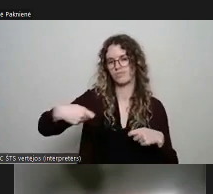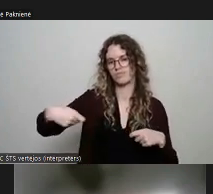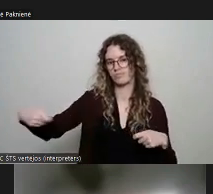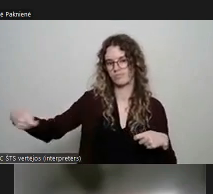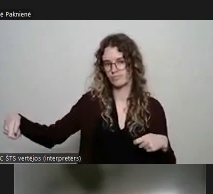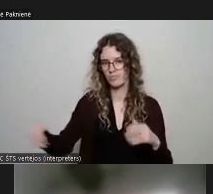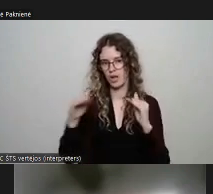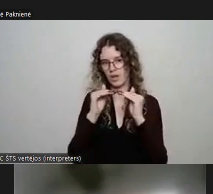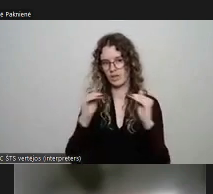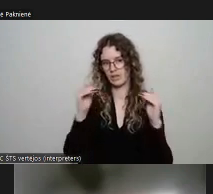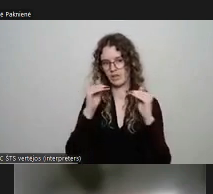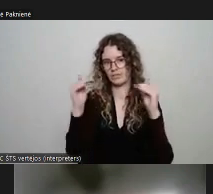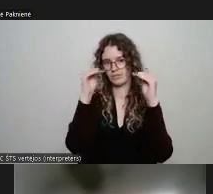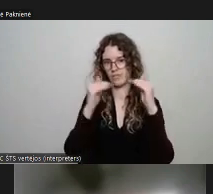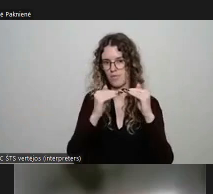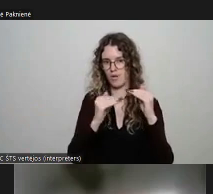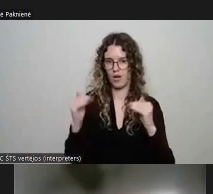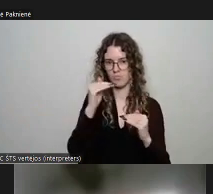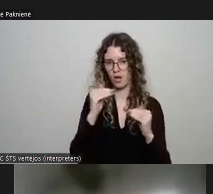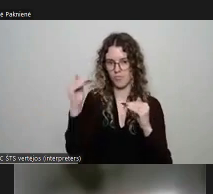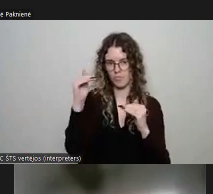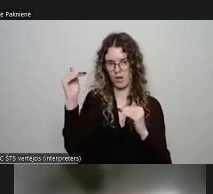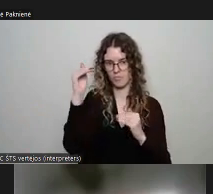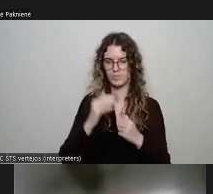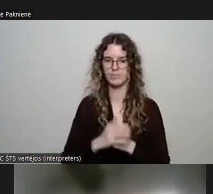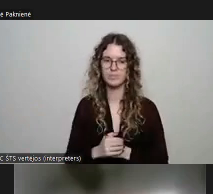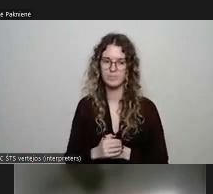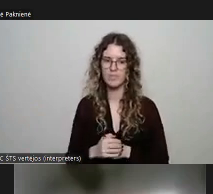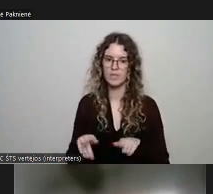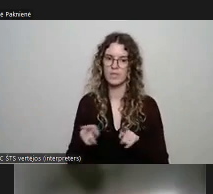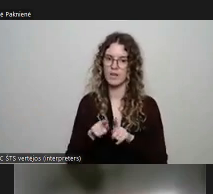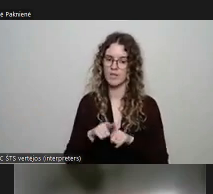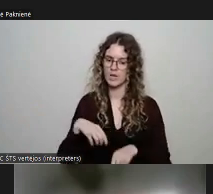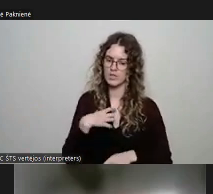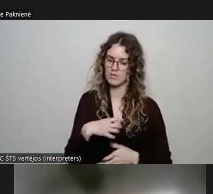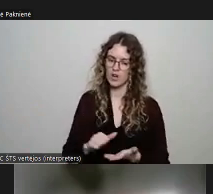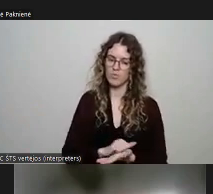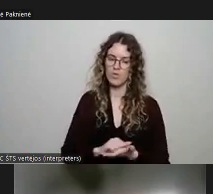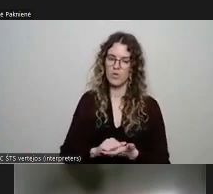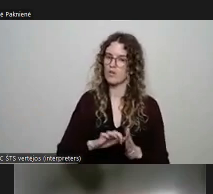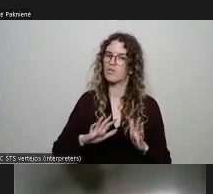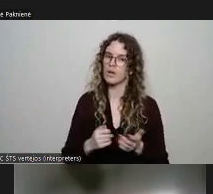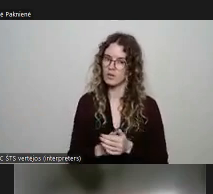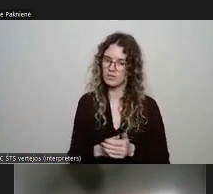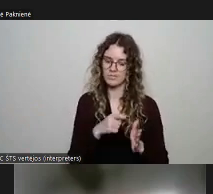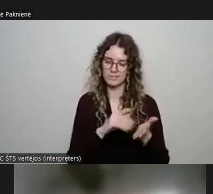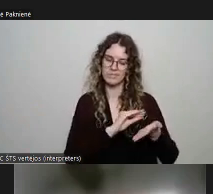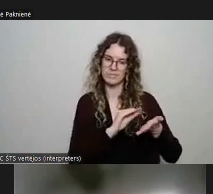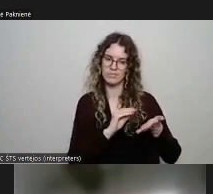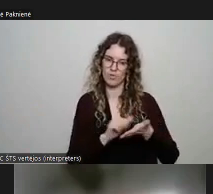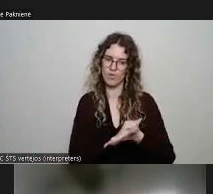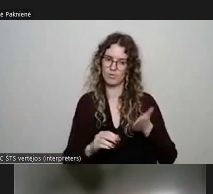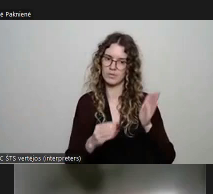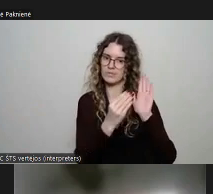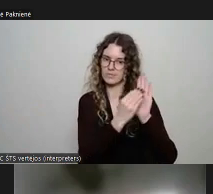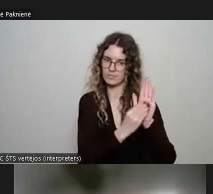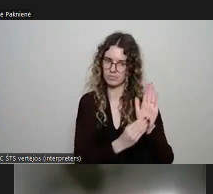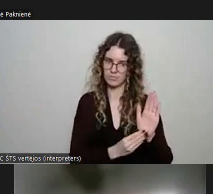lygiai jie pasiekimo. Taip pat yra toks mūsų svarbus dokumentas, kuriame nurodo, kokiame amžiaus tarpsnyje,